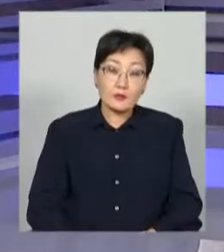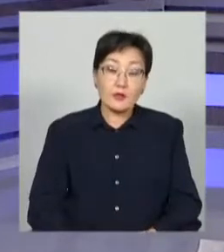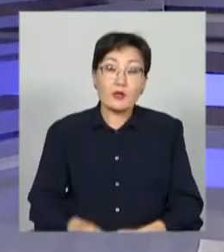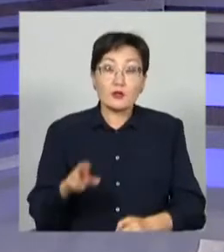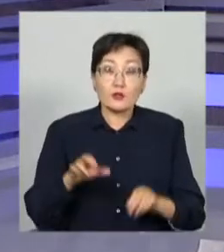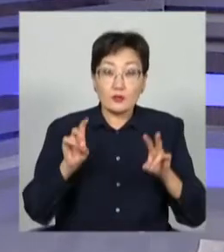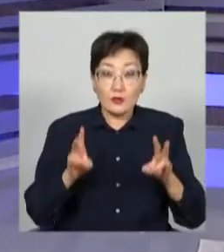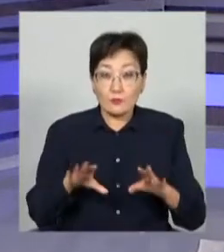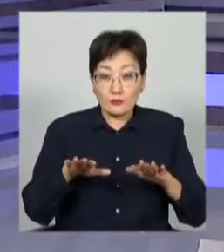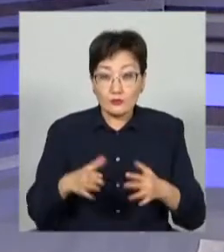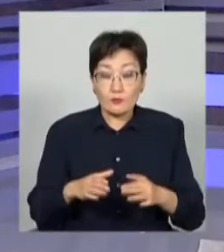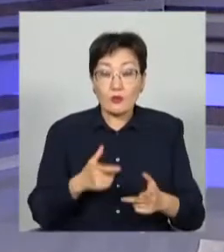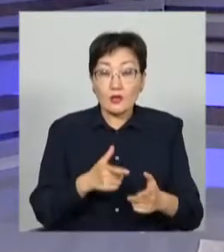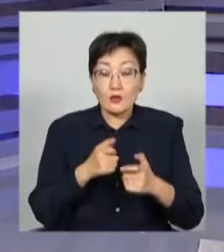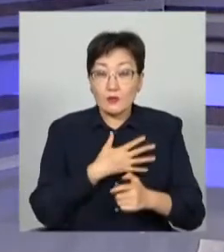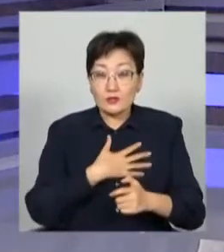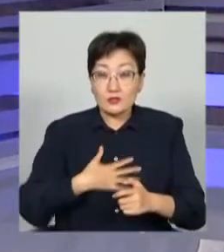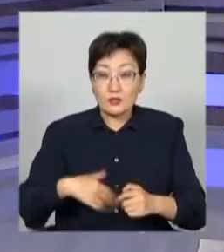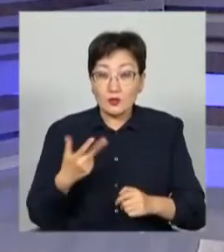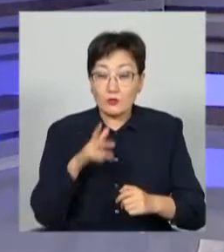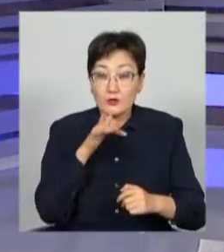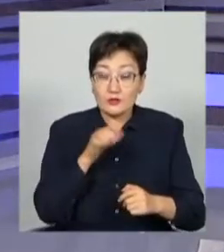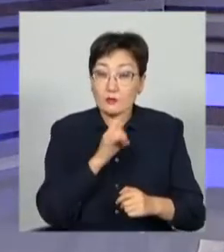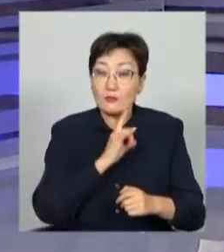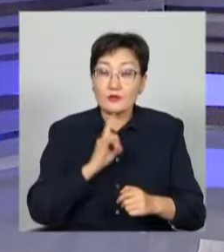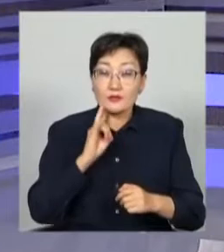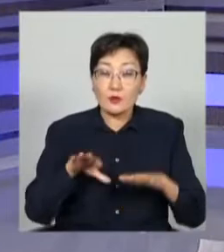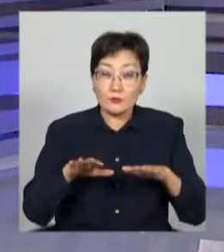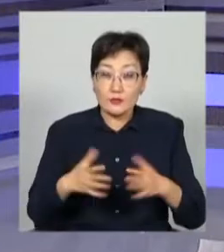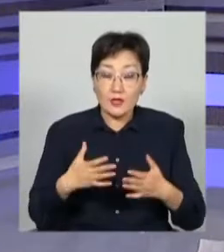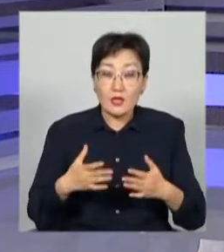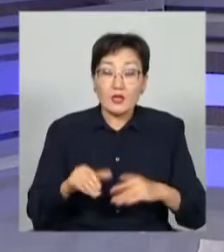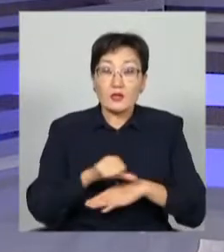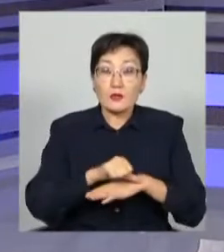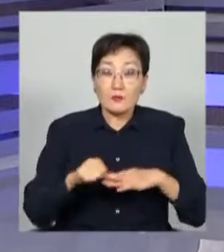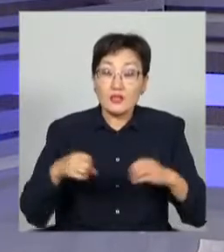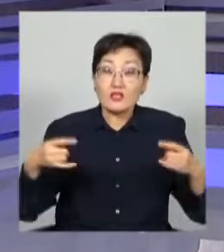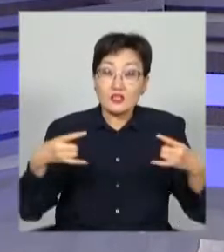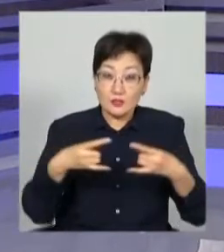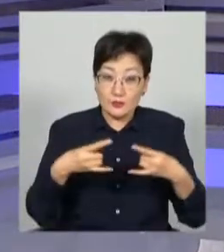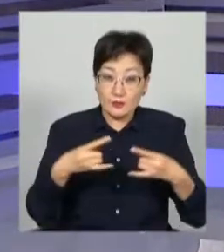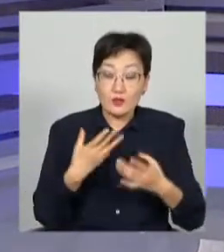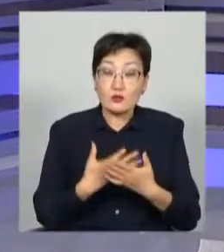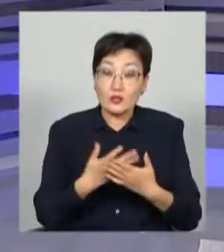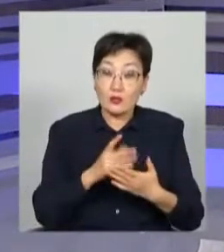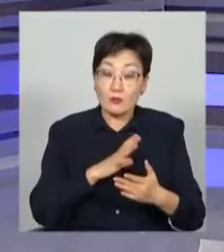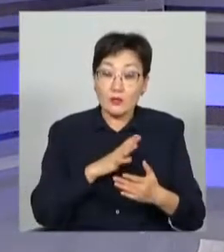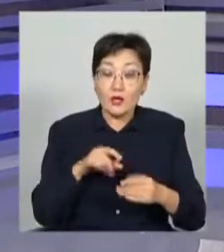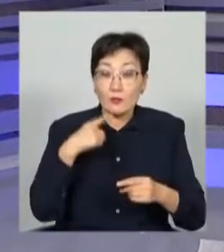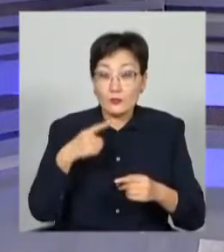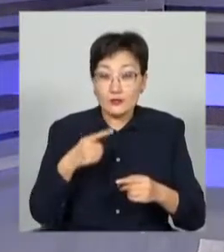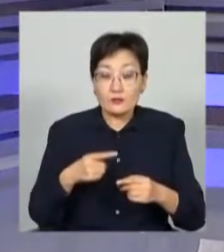Қаңтар оқиғасы кезінде оқ тиіп жараланған 30 жастағы келіншектің оқиғасы шетелдік арналарды да бейжай қалдырмай отыр.